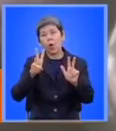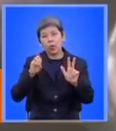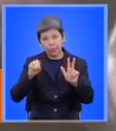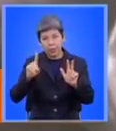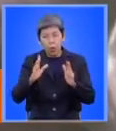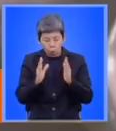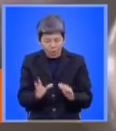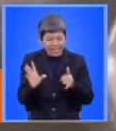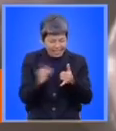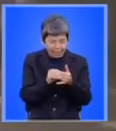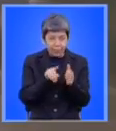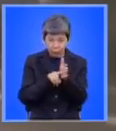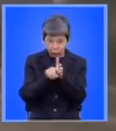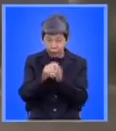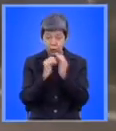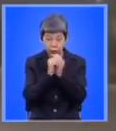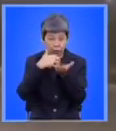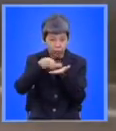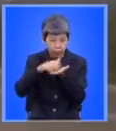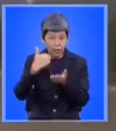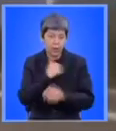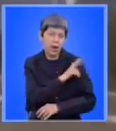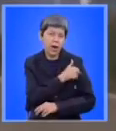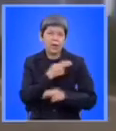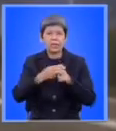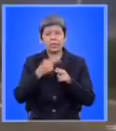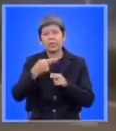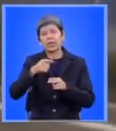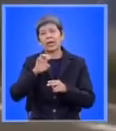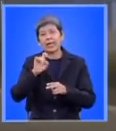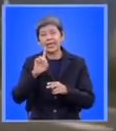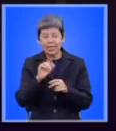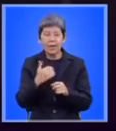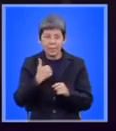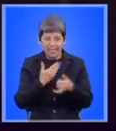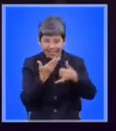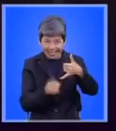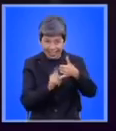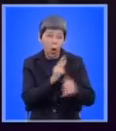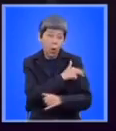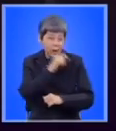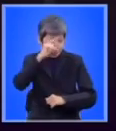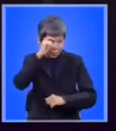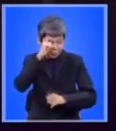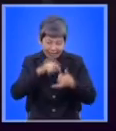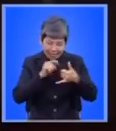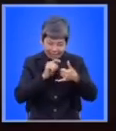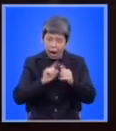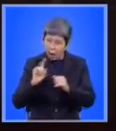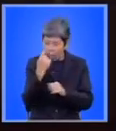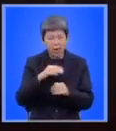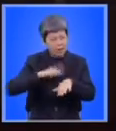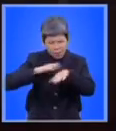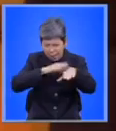31,161 คนครับสื่อจีนครับรายงานว่านายแพทย์หลี่หวนเหลียงนะครับคนนี้แหละคุณหมอคนนี้แหละเป็นคนแรกนะครับที่ออกม